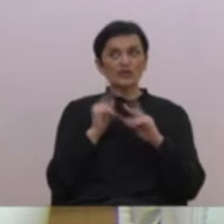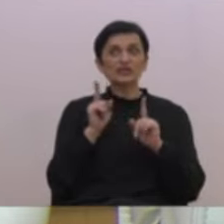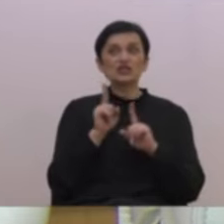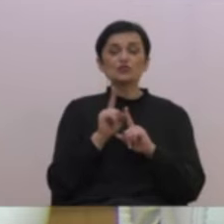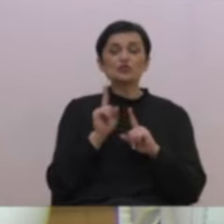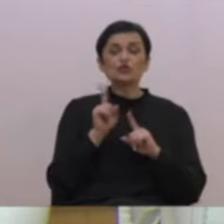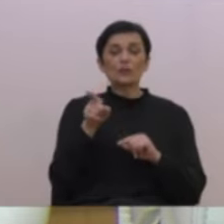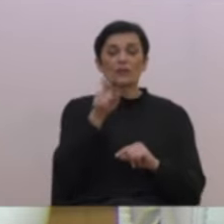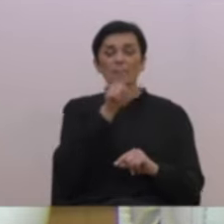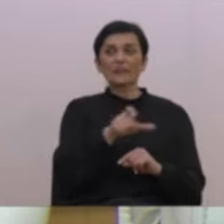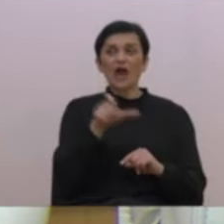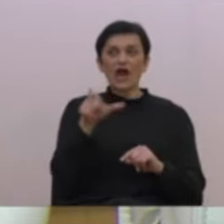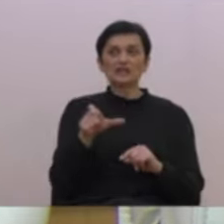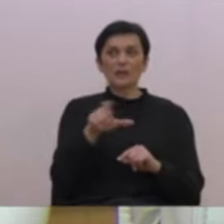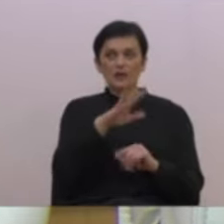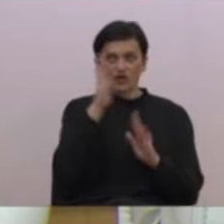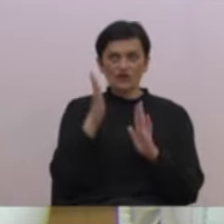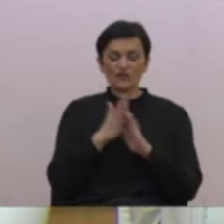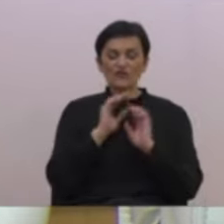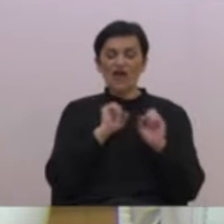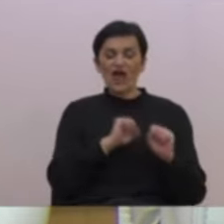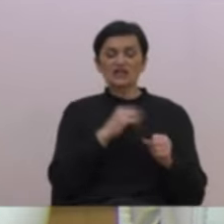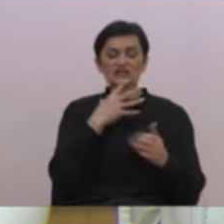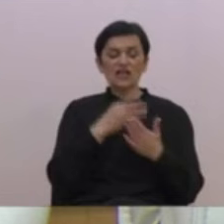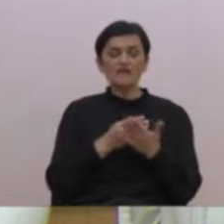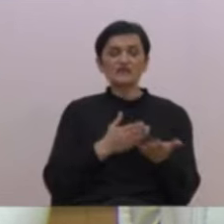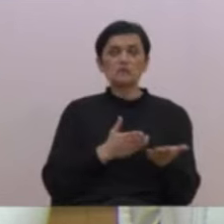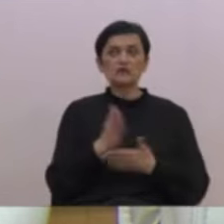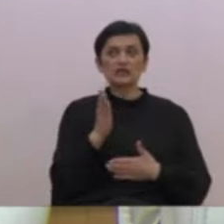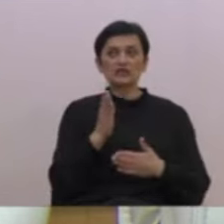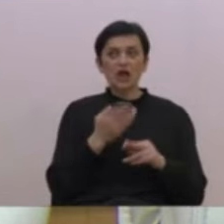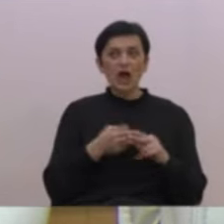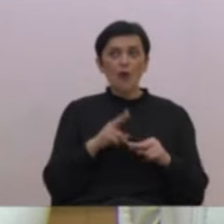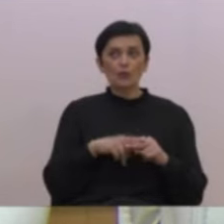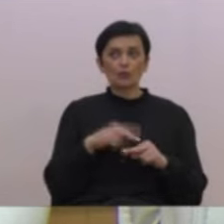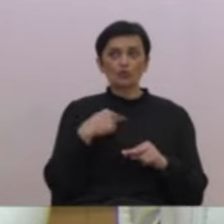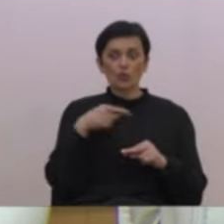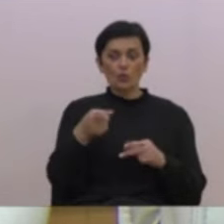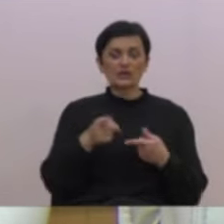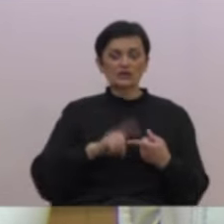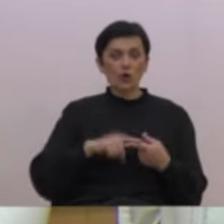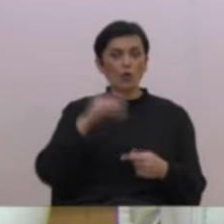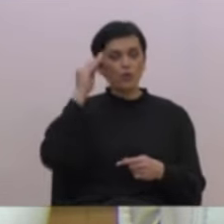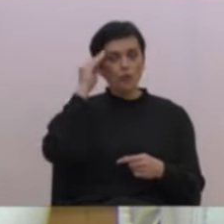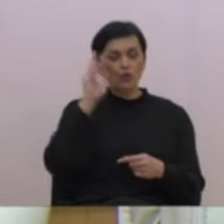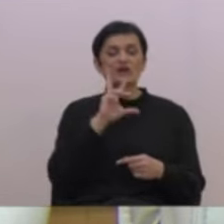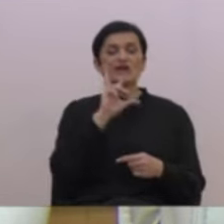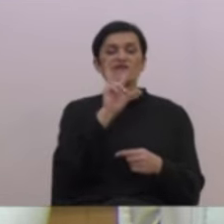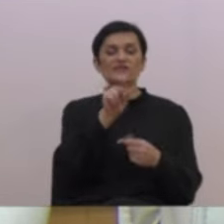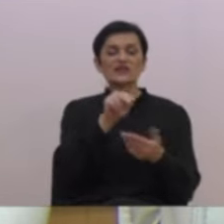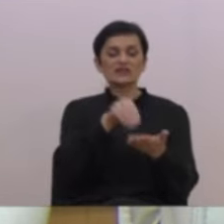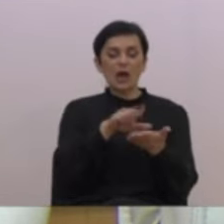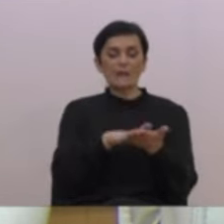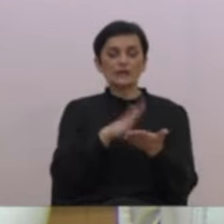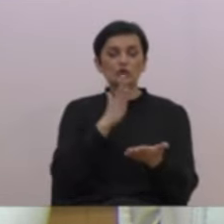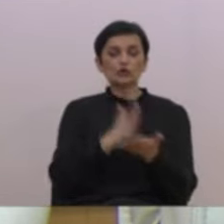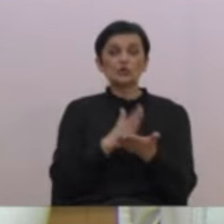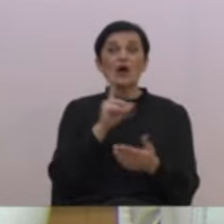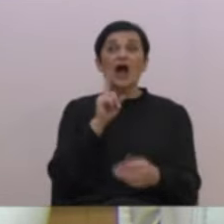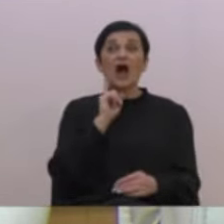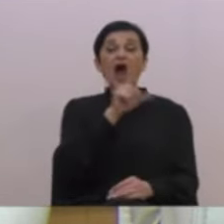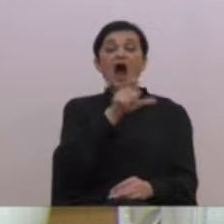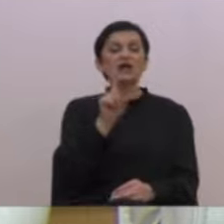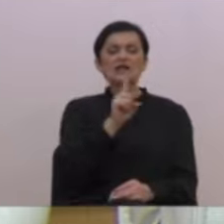რომ იმ ადამიანებმა ყველამ დაიცვა საკუთარი პრინციპი. ამიტომ მე ამასთან დაკავშირებით პოზიცია დაფიქსირე ვული მაქვს, უბრალოდ იმ ახალგაზრდებს